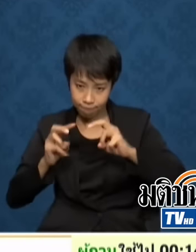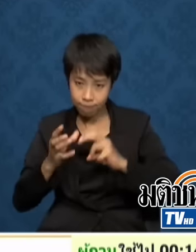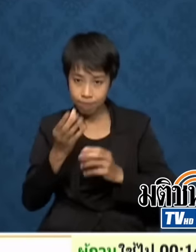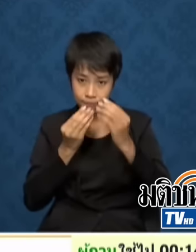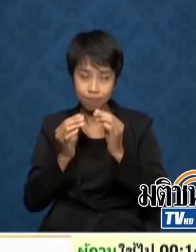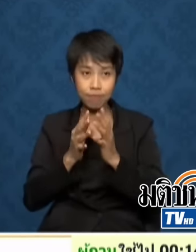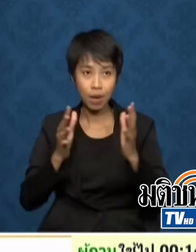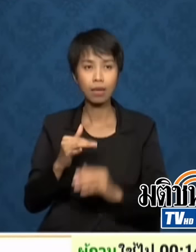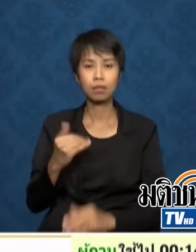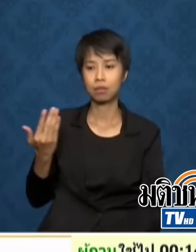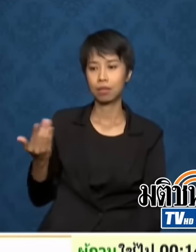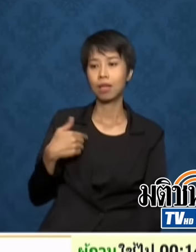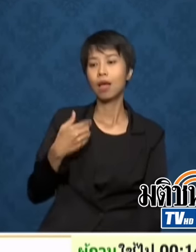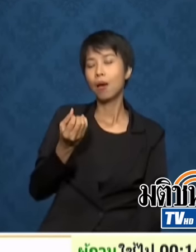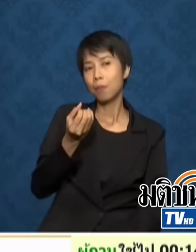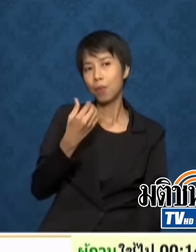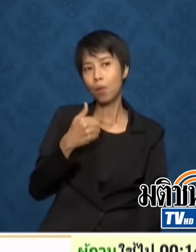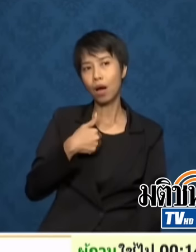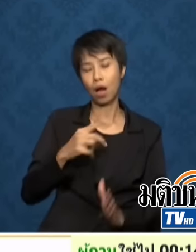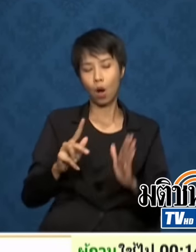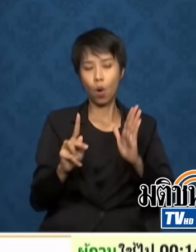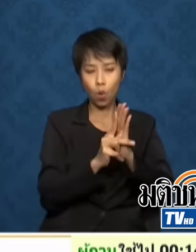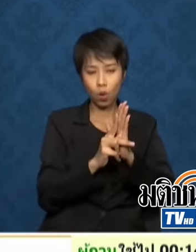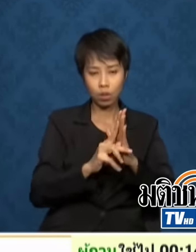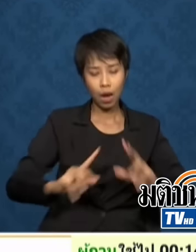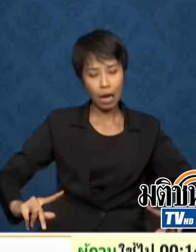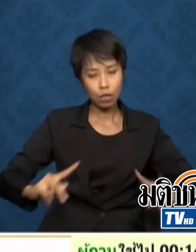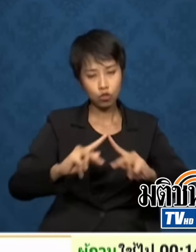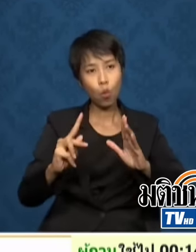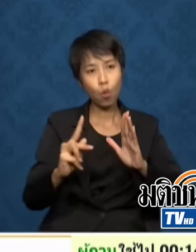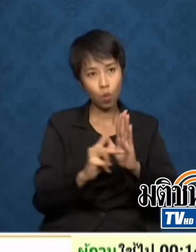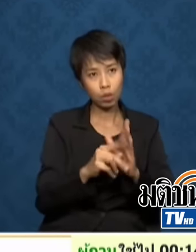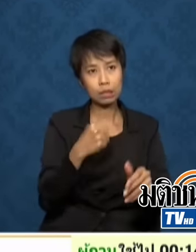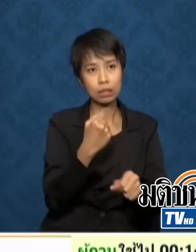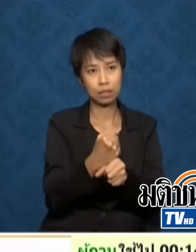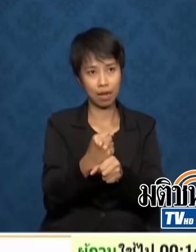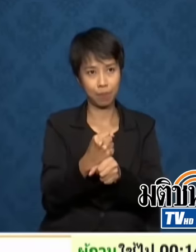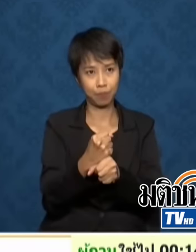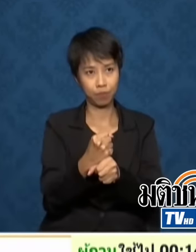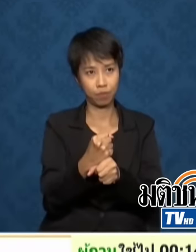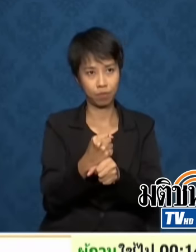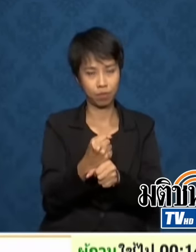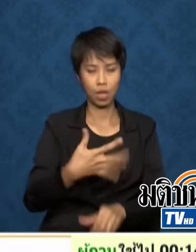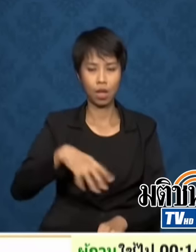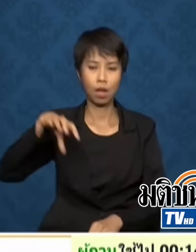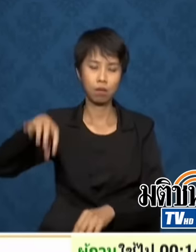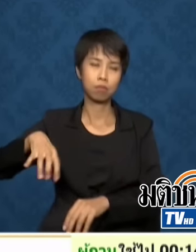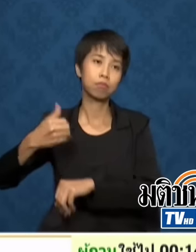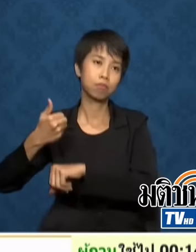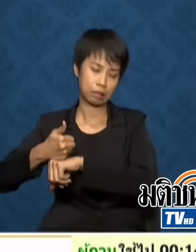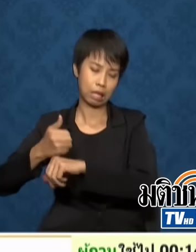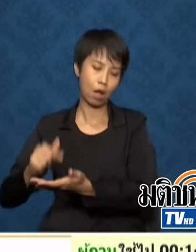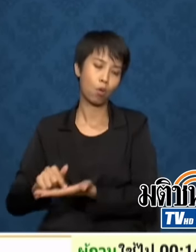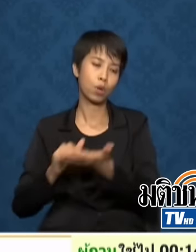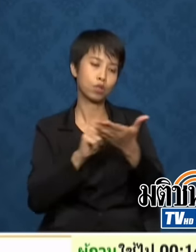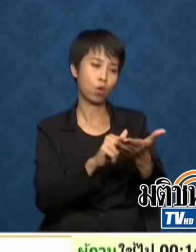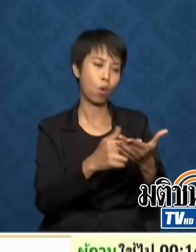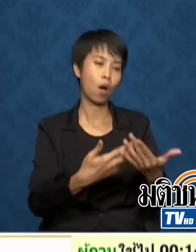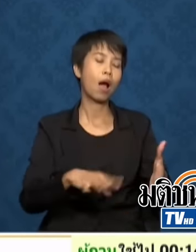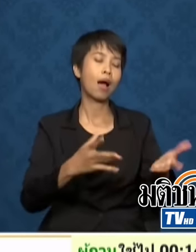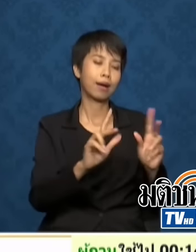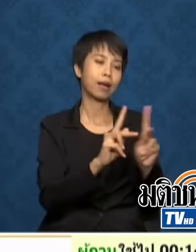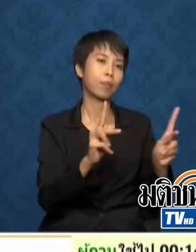ว่าผมไปออกกฎกระทรวงออกระเบียบนี่ออกโดยอธิบดีแล้วก็เอาเข้าคณะกรรมการกฎก